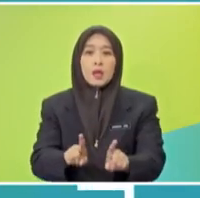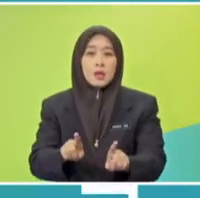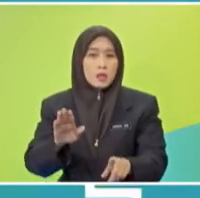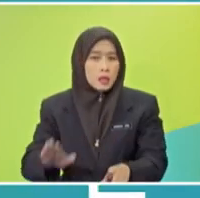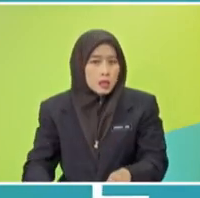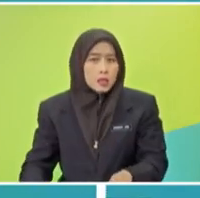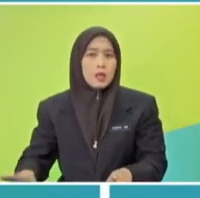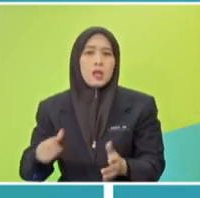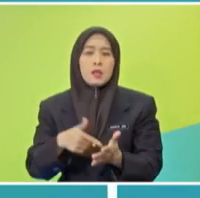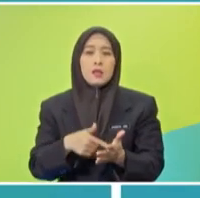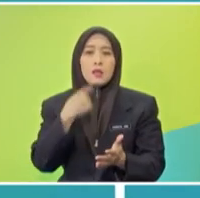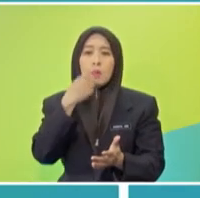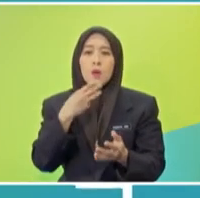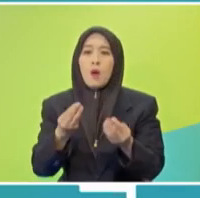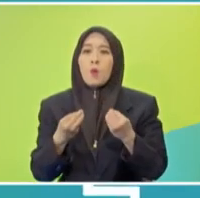satu